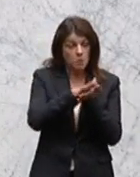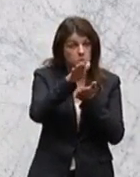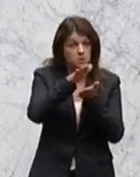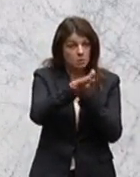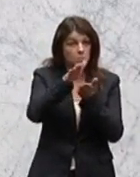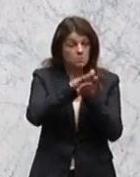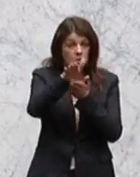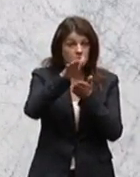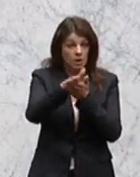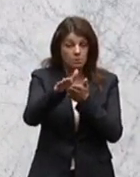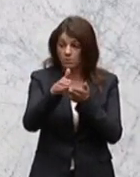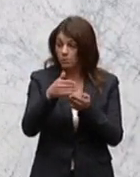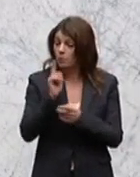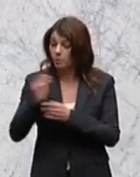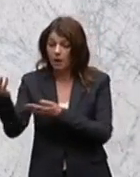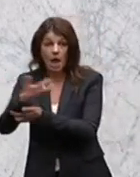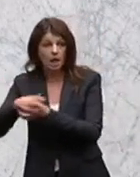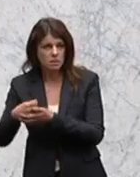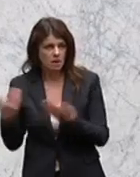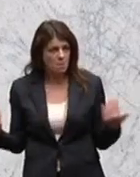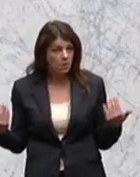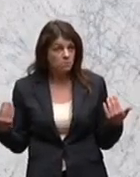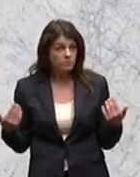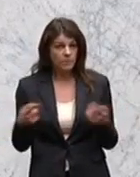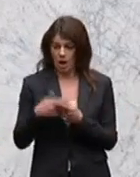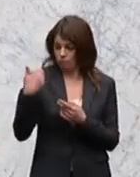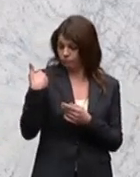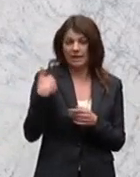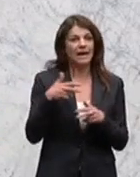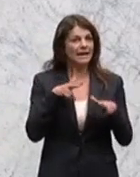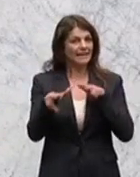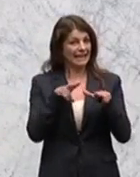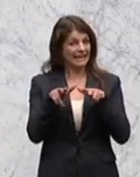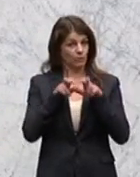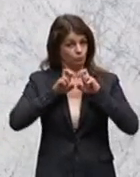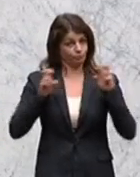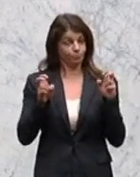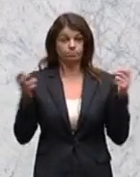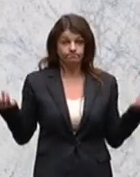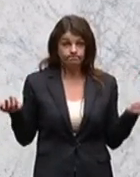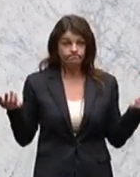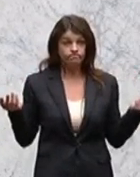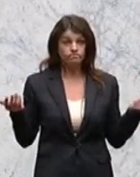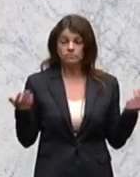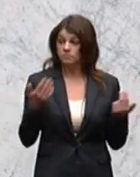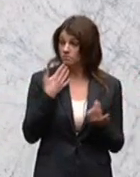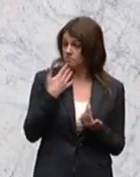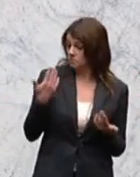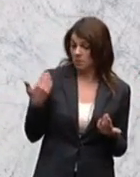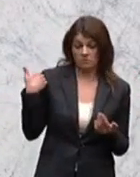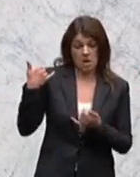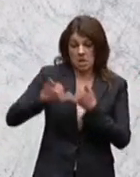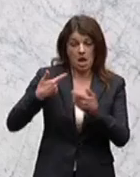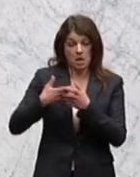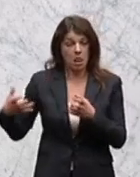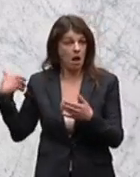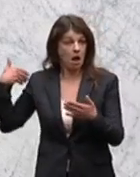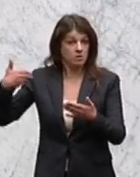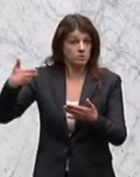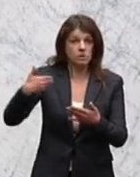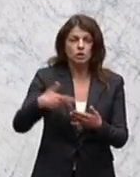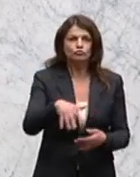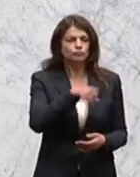eine nachhaltige wirtschaftliche Entwicklung und für soziale Stabilität. Nun stellt sich die Frage, was versteht